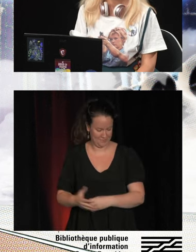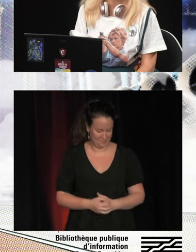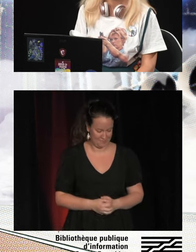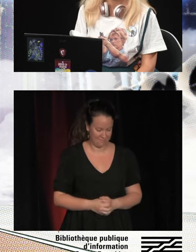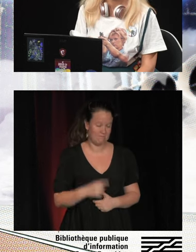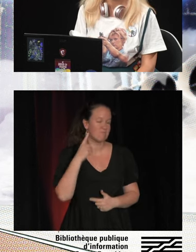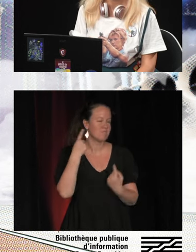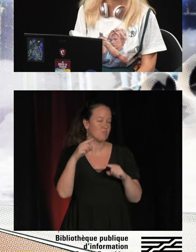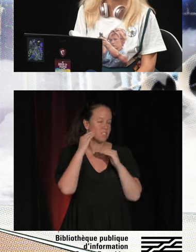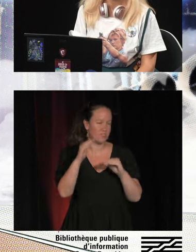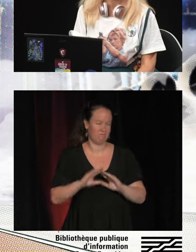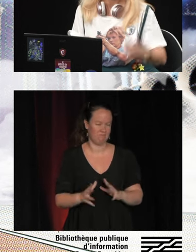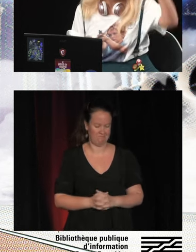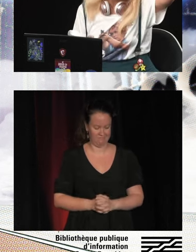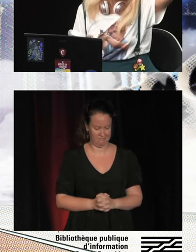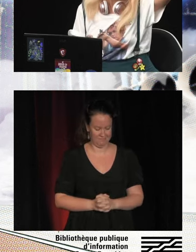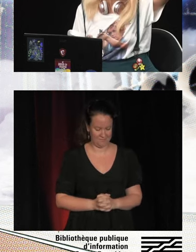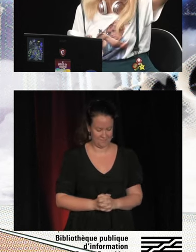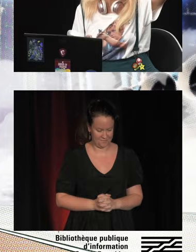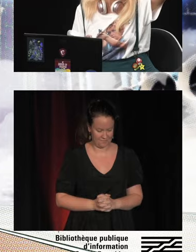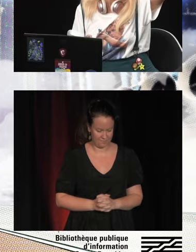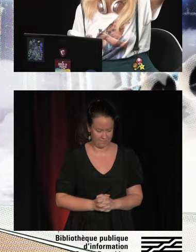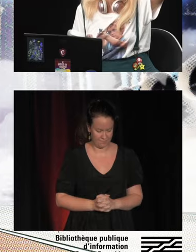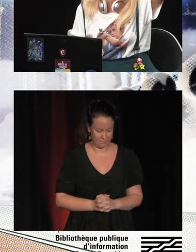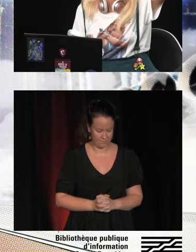Meilleure musique, Super Mario World, vraiment.